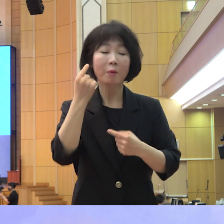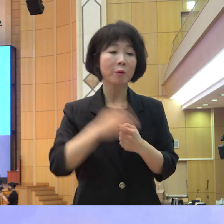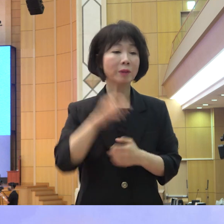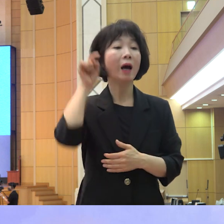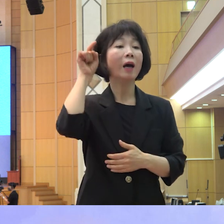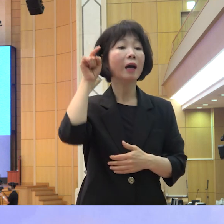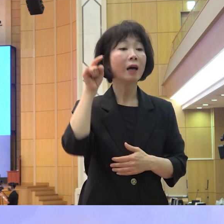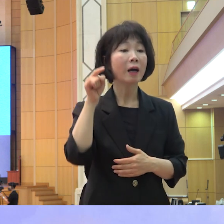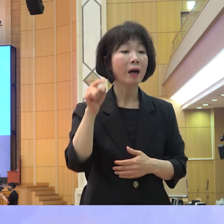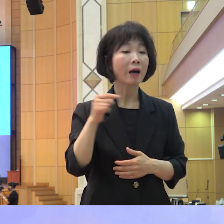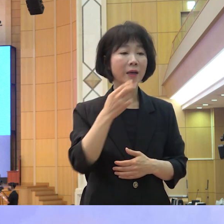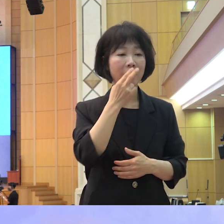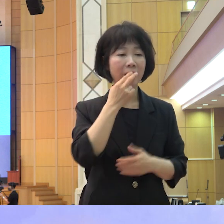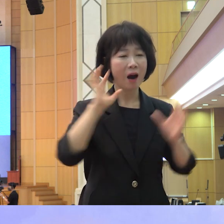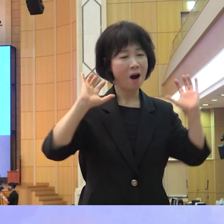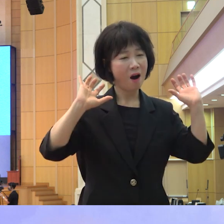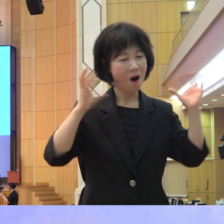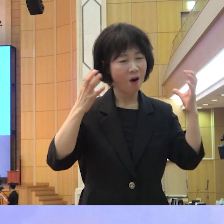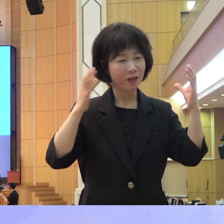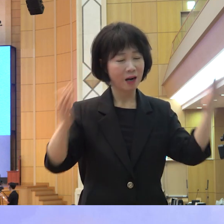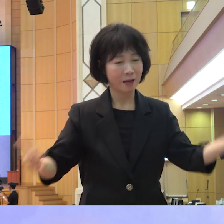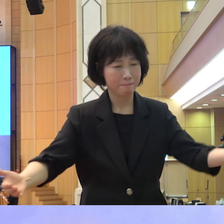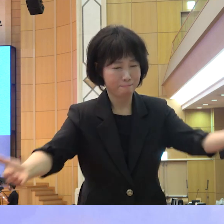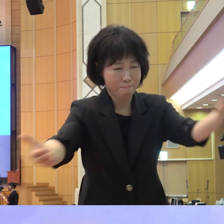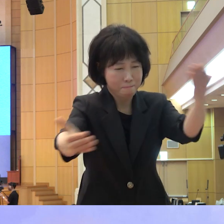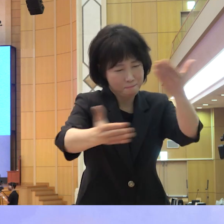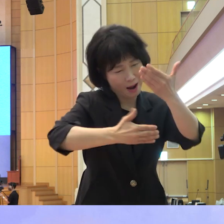읽어보세요. 시작!